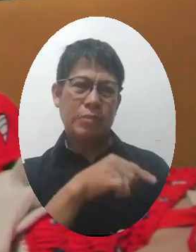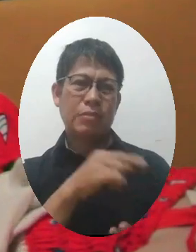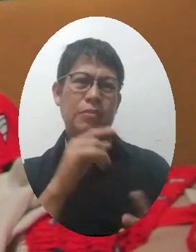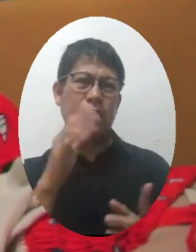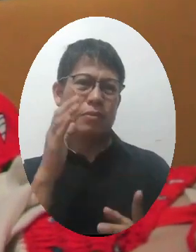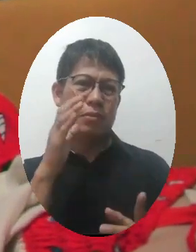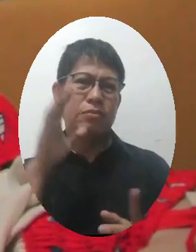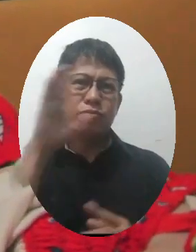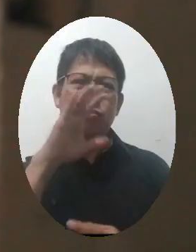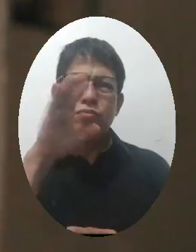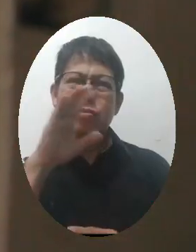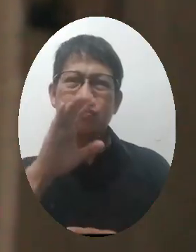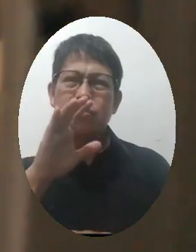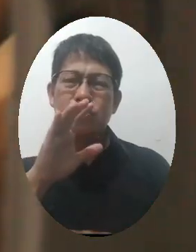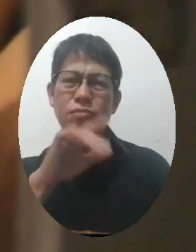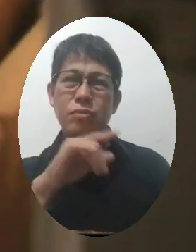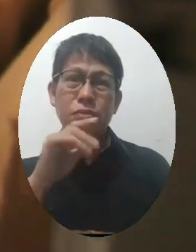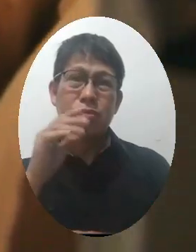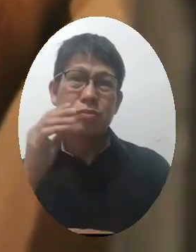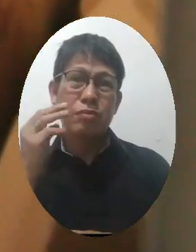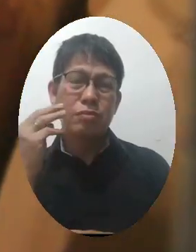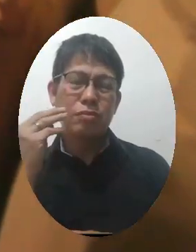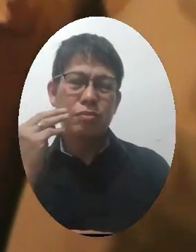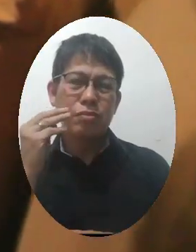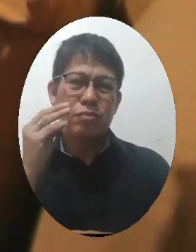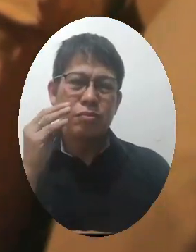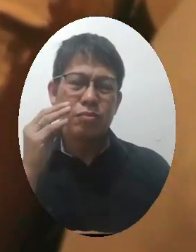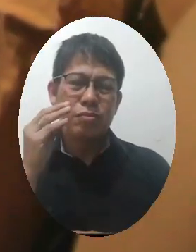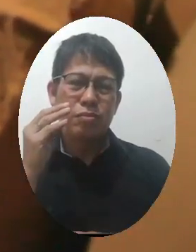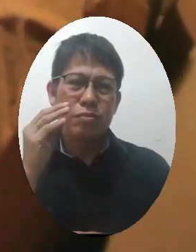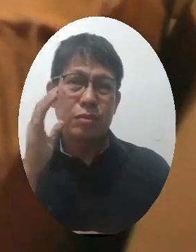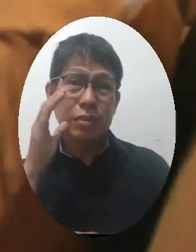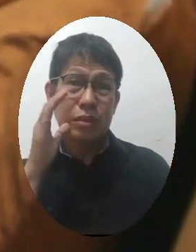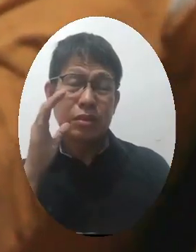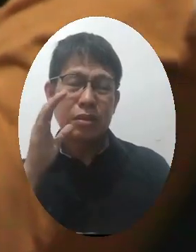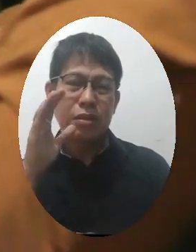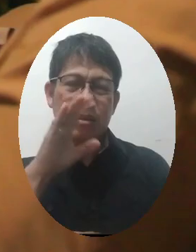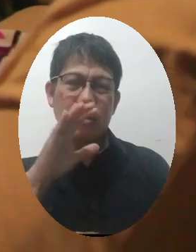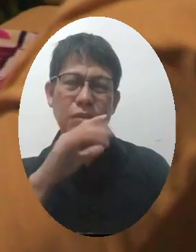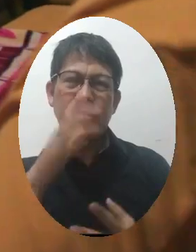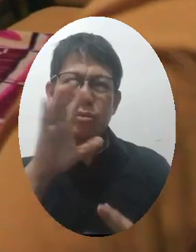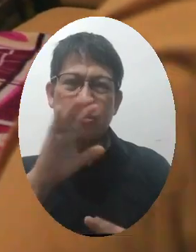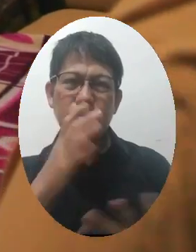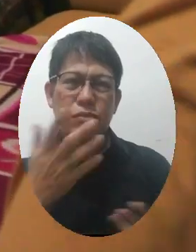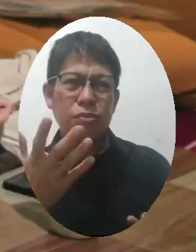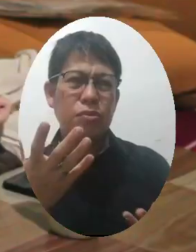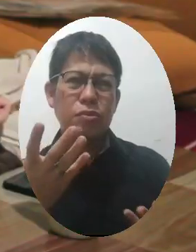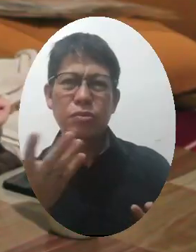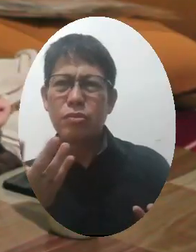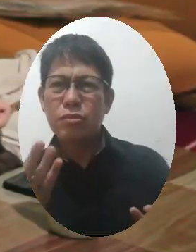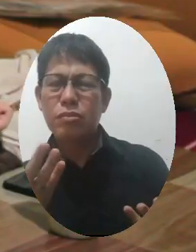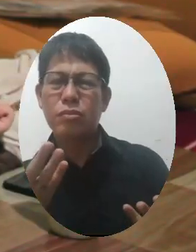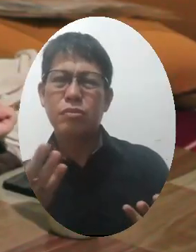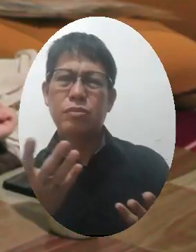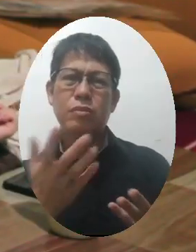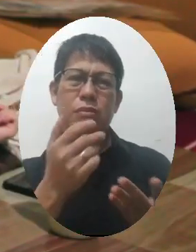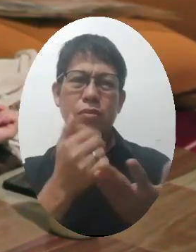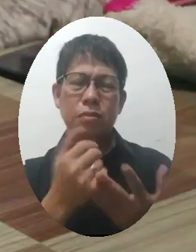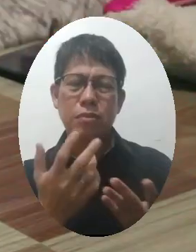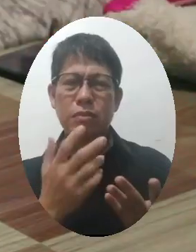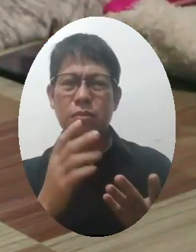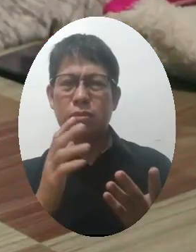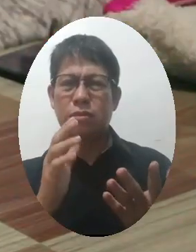pong government office po lumalapit, katulad po sa municipal ng Kabuyao, sa CSWD